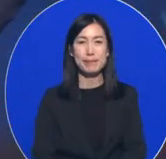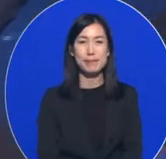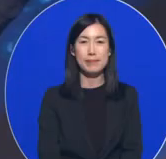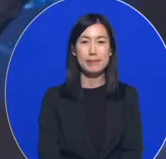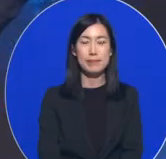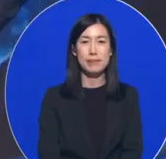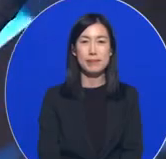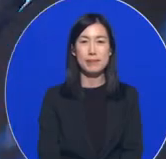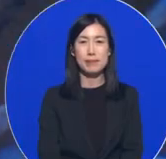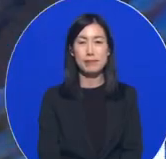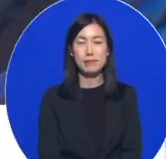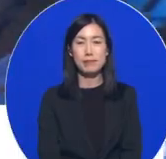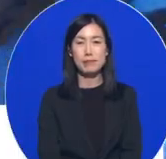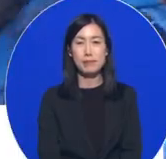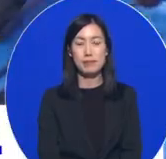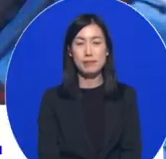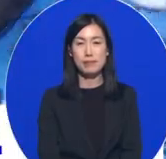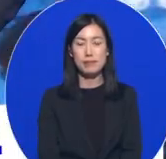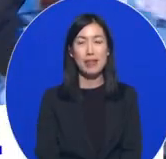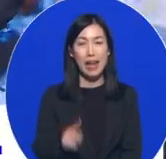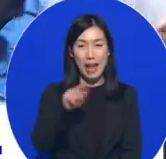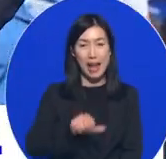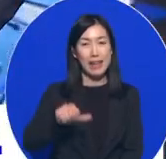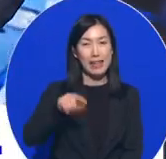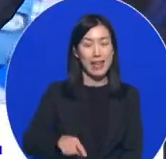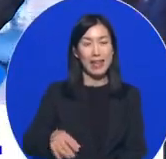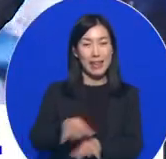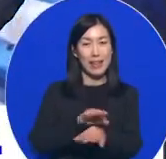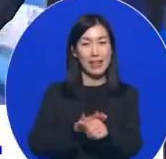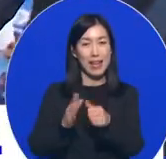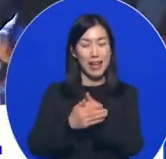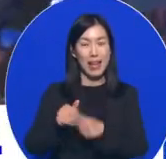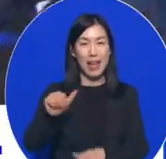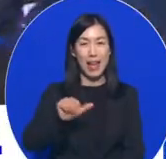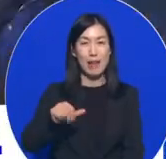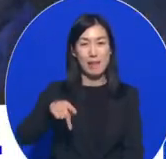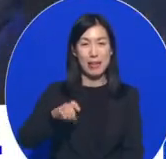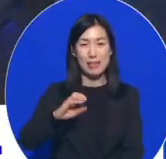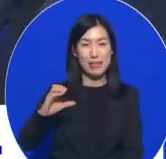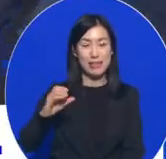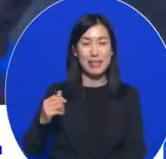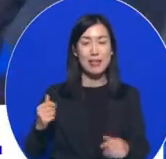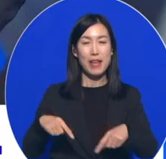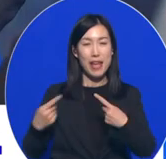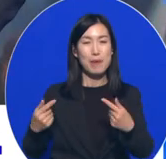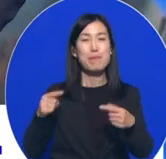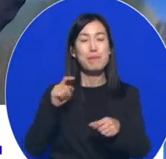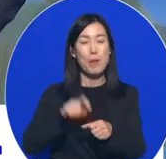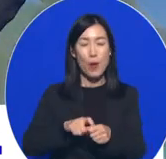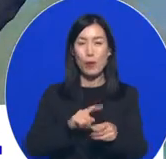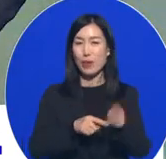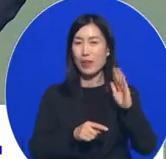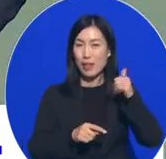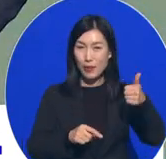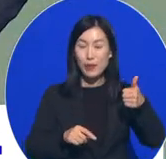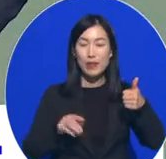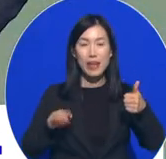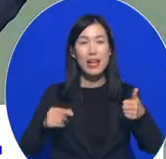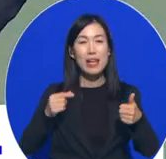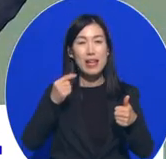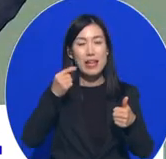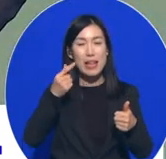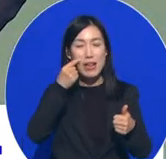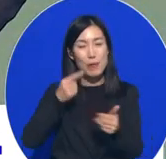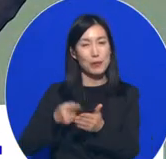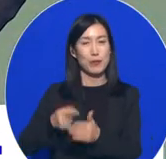금지됩니다네 오늘 첫 소식입니다 아시아 태평양 경제협력체 펙 정상회의 참석자 박미 중인 윤성열 대통령이